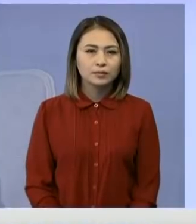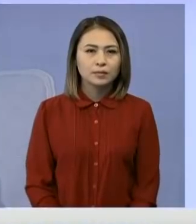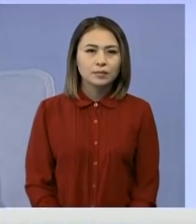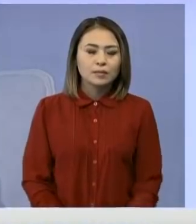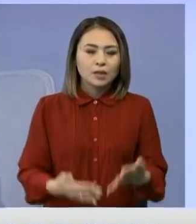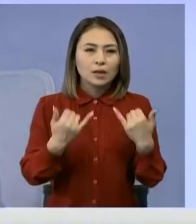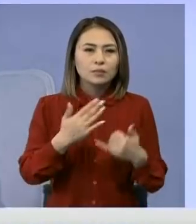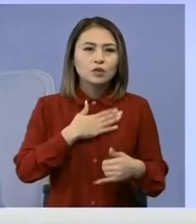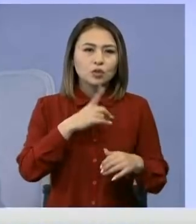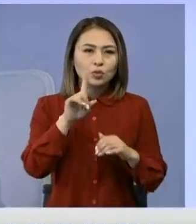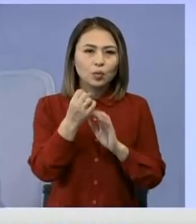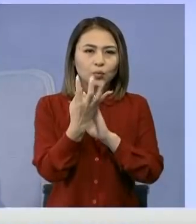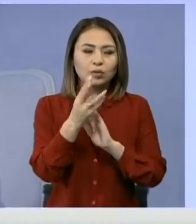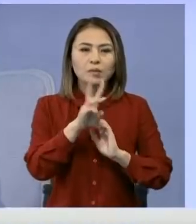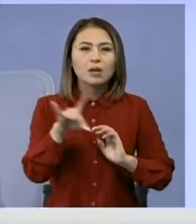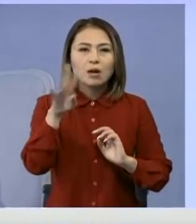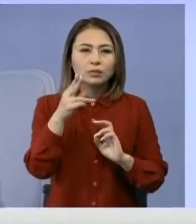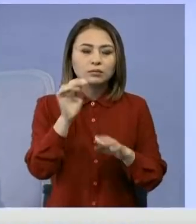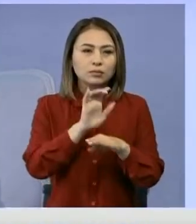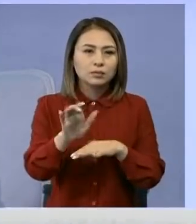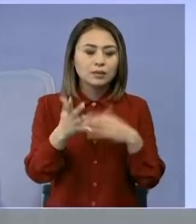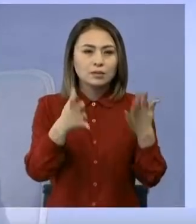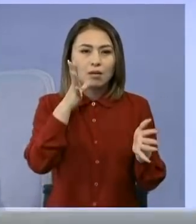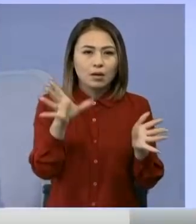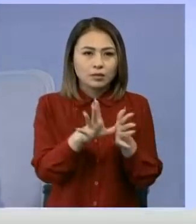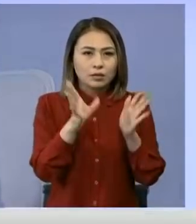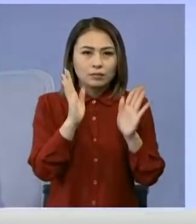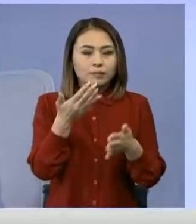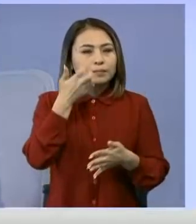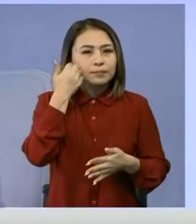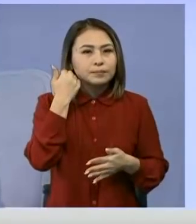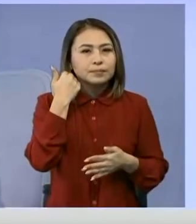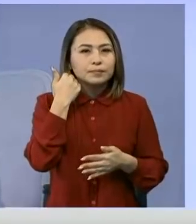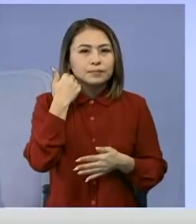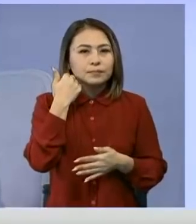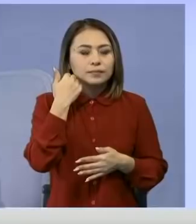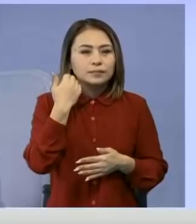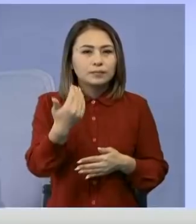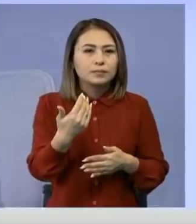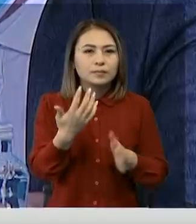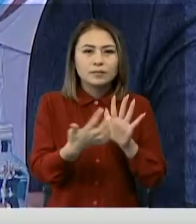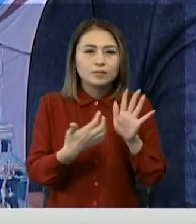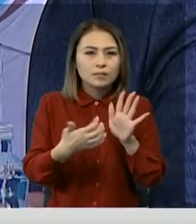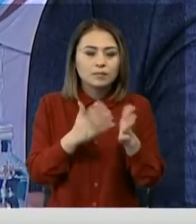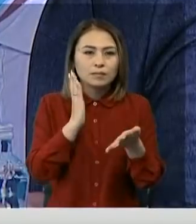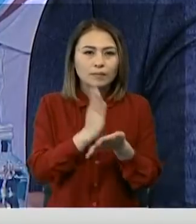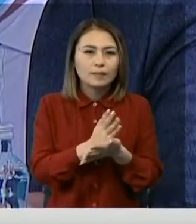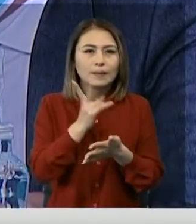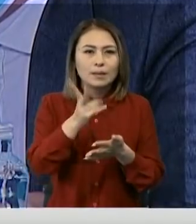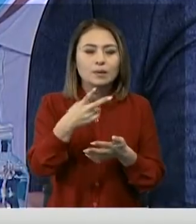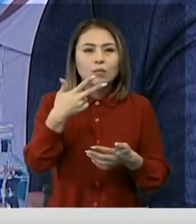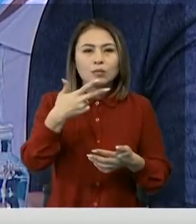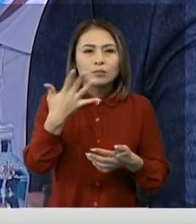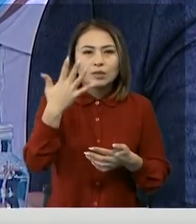Қазір біз 114 миллиард электр энергия шығарған болсақ, соның өзінде біз дефицитке тап болдық. 2035